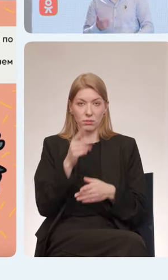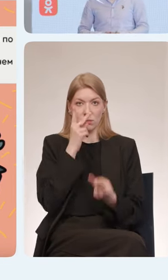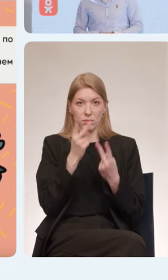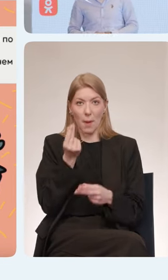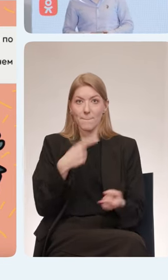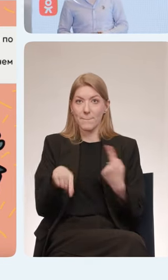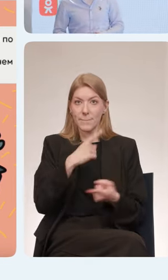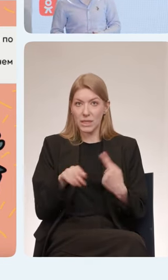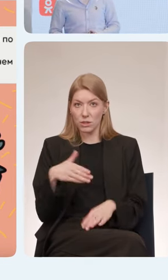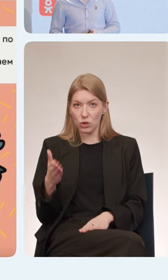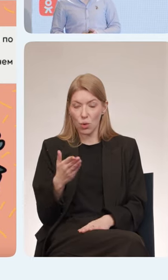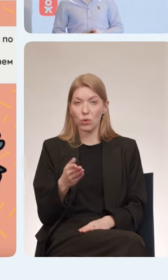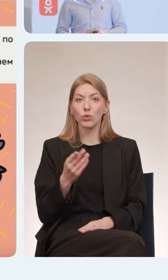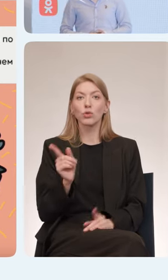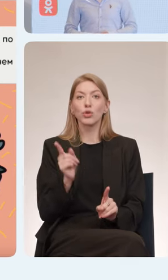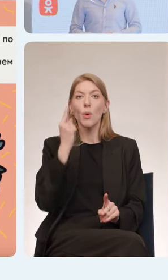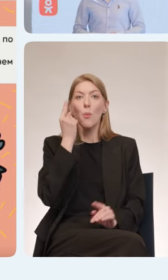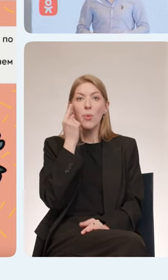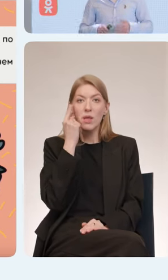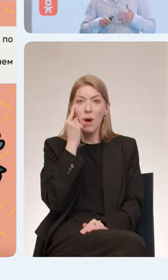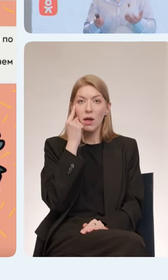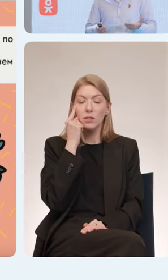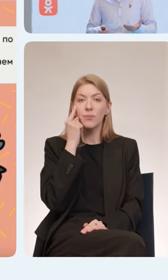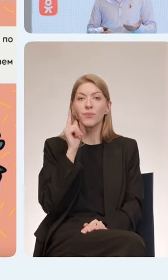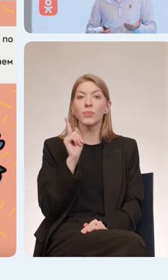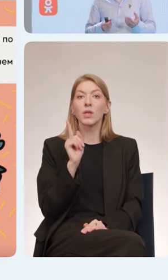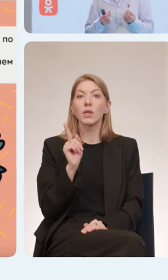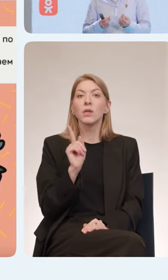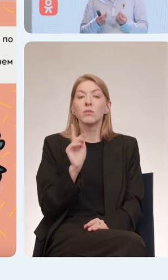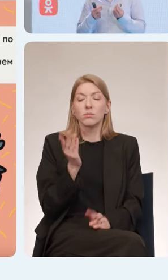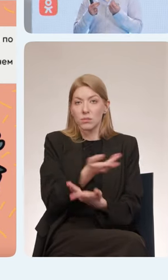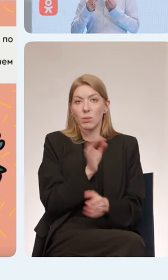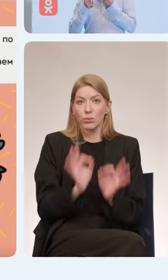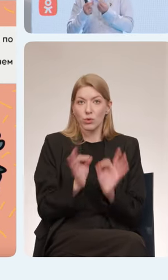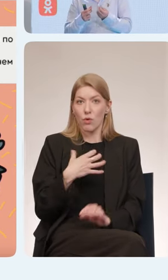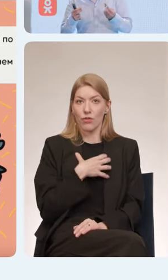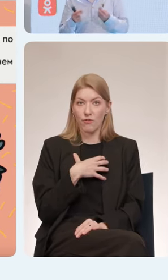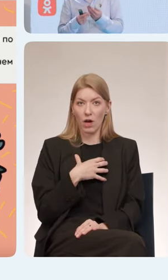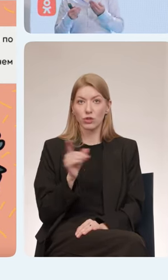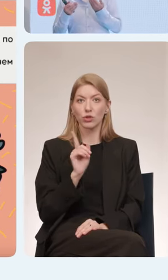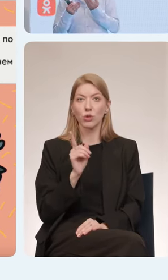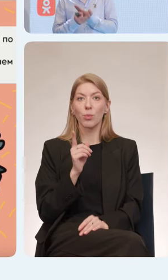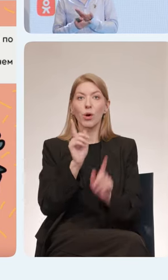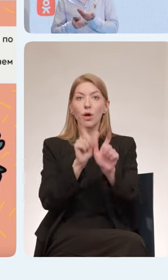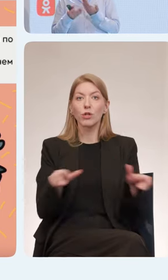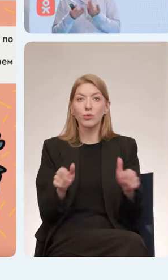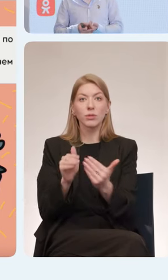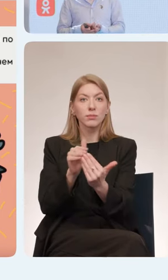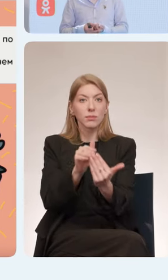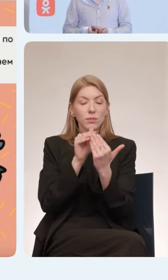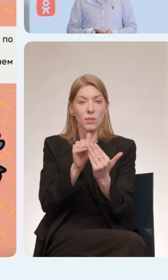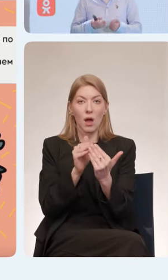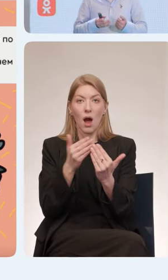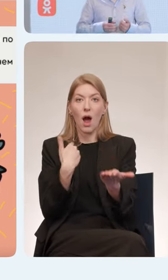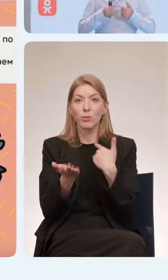как мы это для себя тоже внутри формулируем, нам, безусловно, важно, чтобы люди общались между собой в